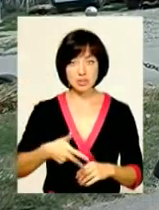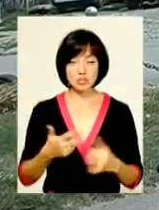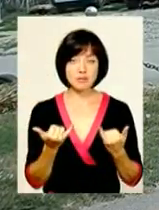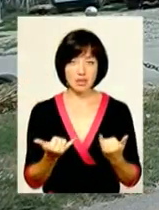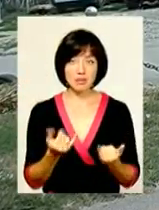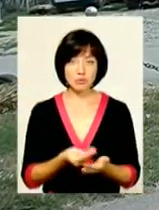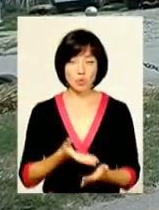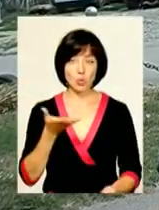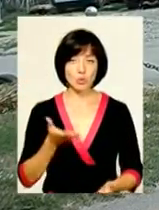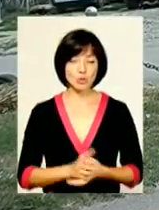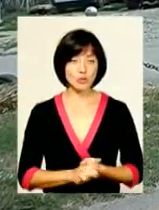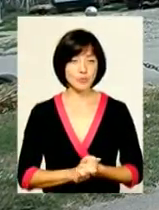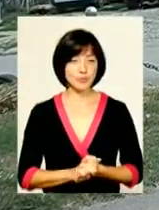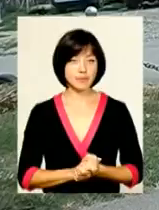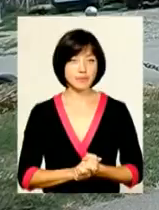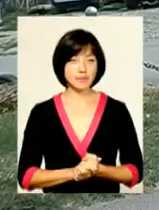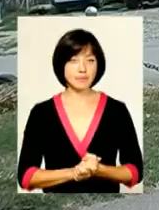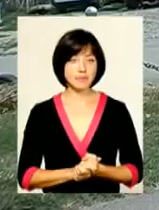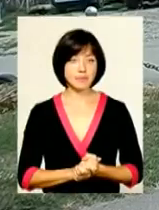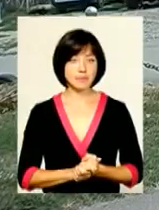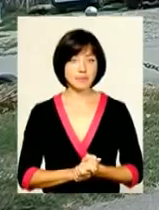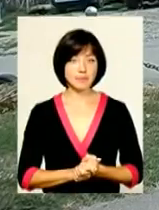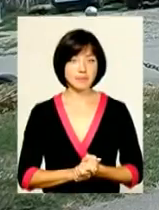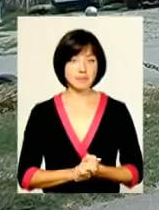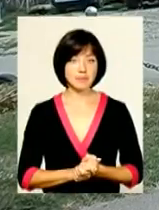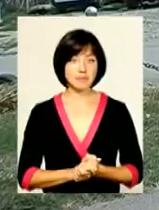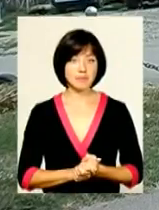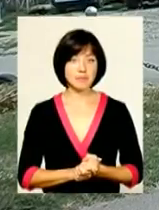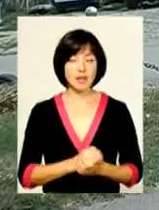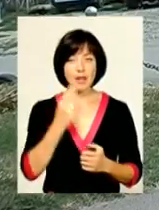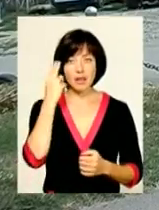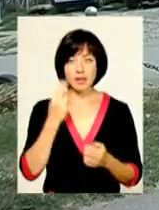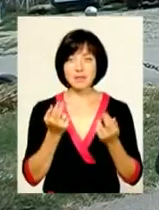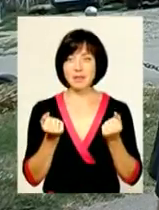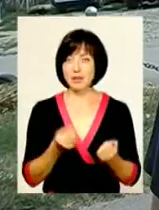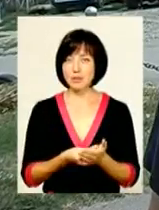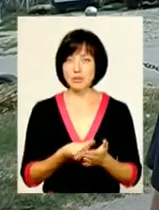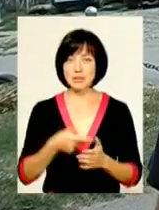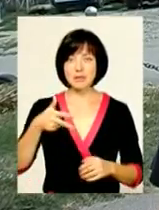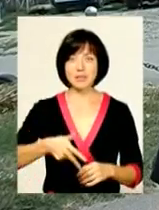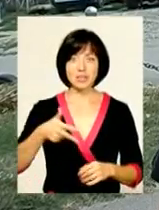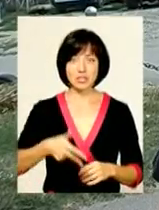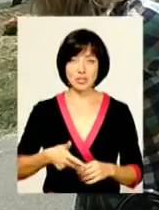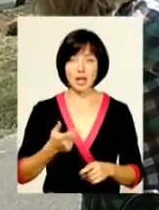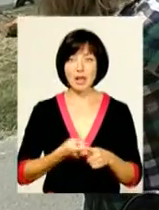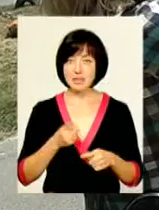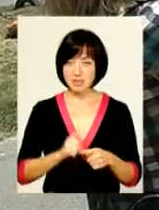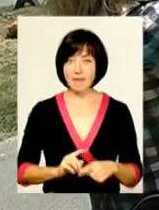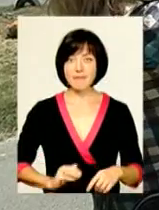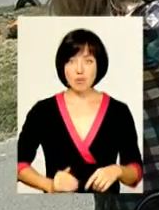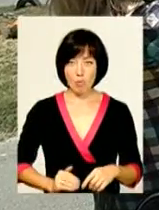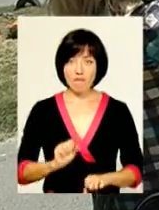3000, зараз він такий стоїть дорожче. Бо китайський тоді він стоїть, може, зараз 3000. А це